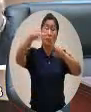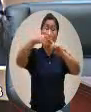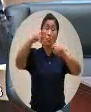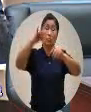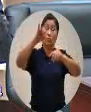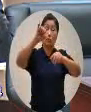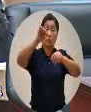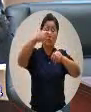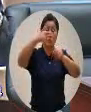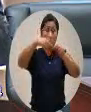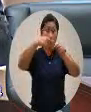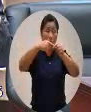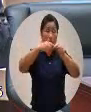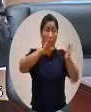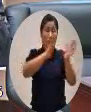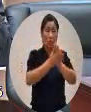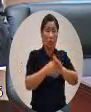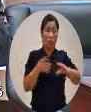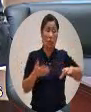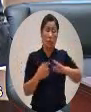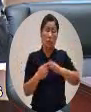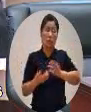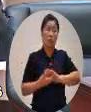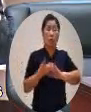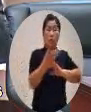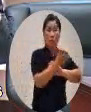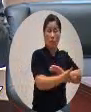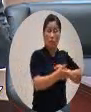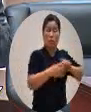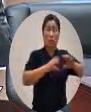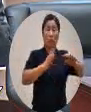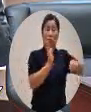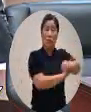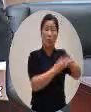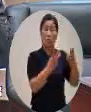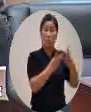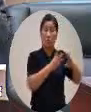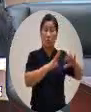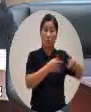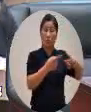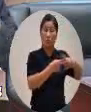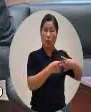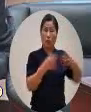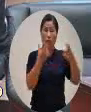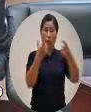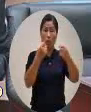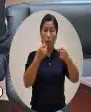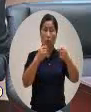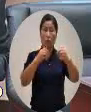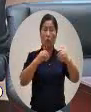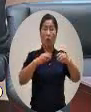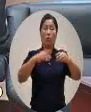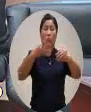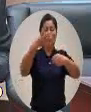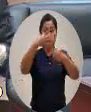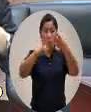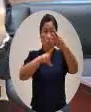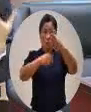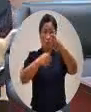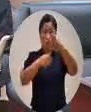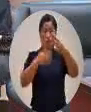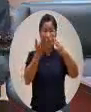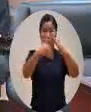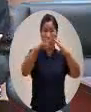轉然後搬到那個左營國小那個地方結果照同同一年的4月左營國小建校所以